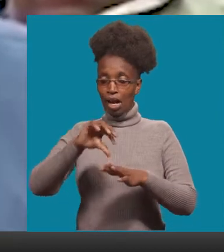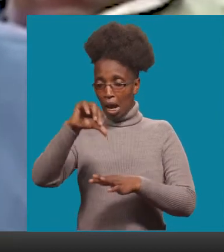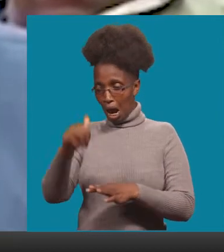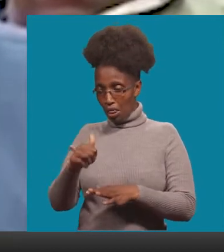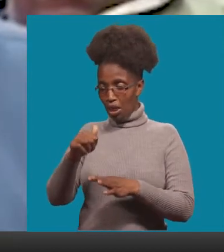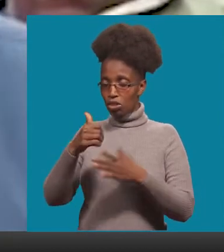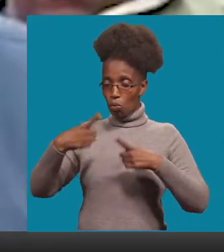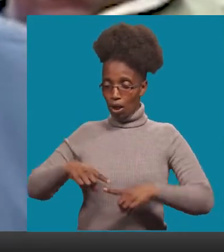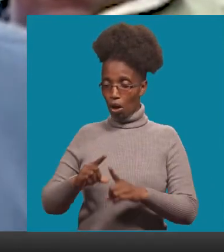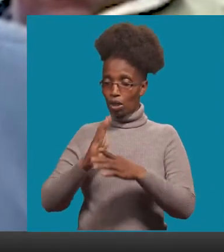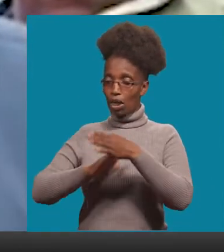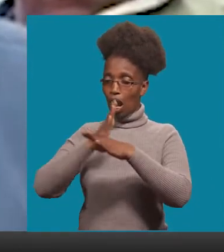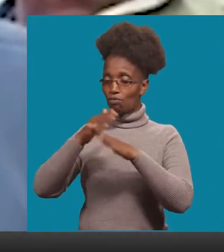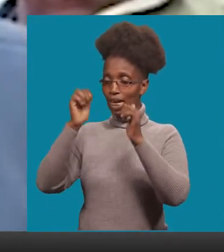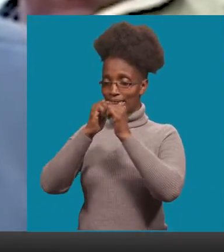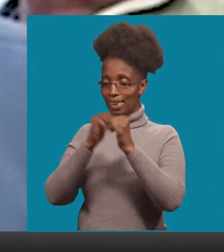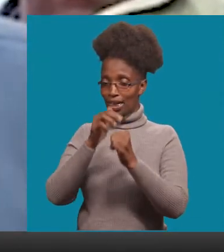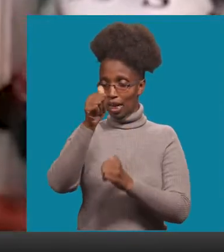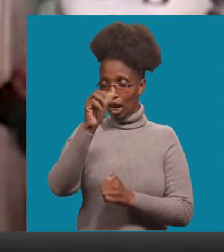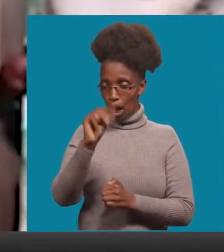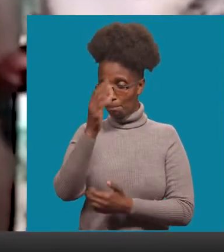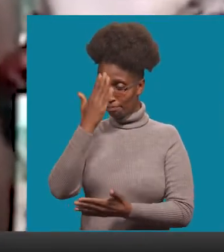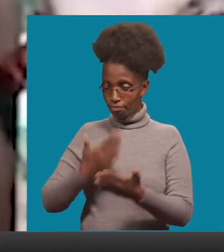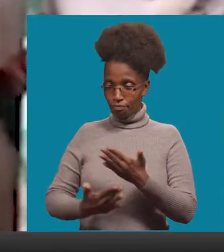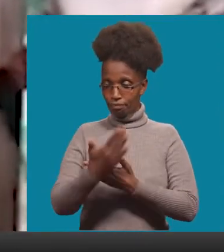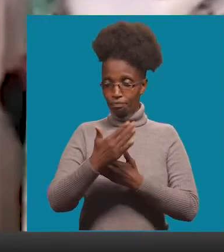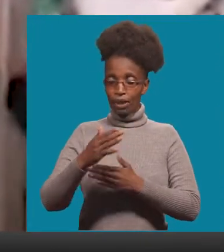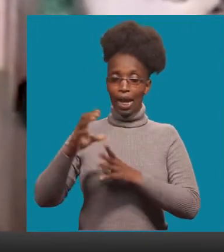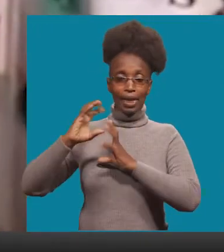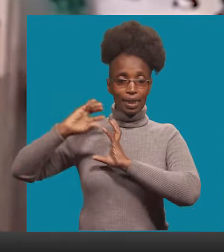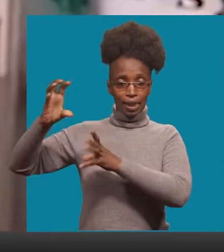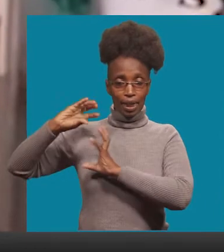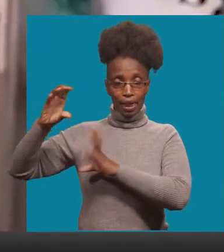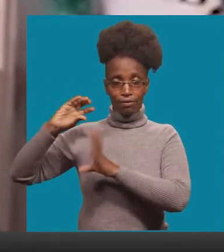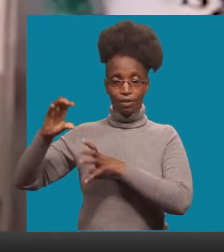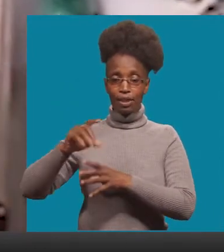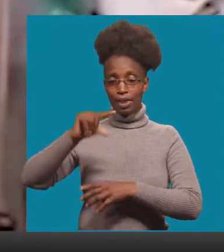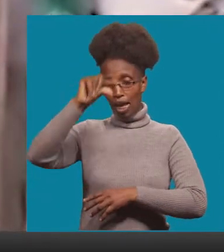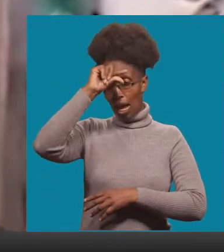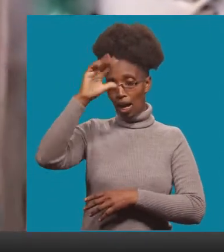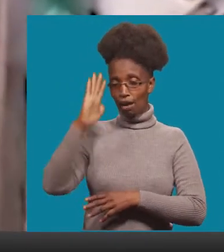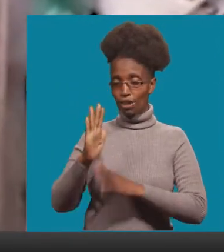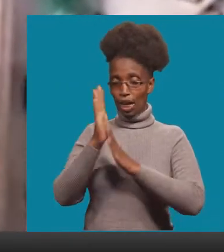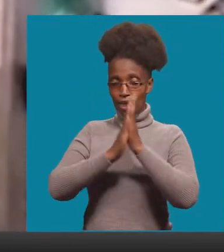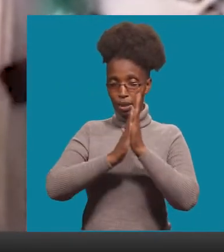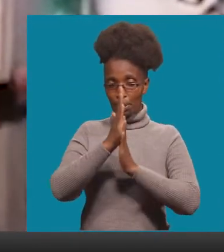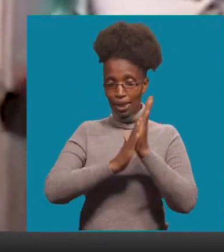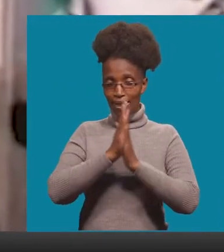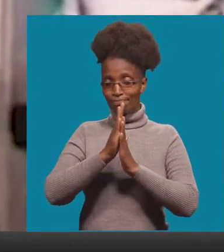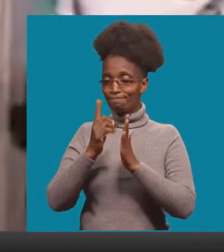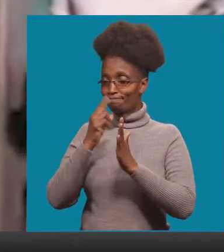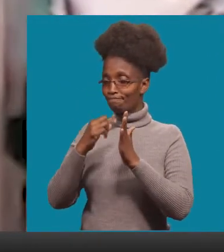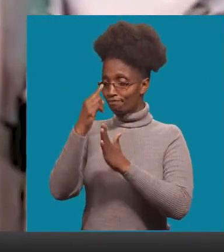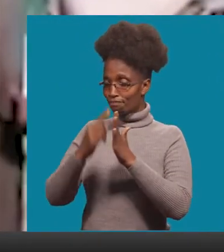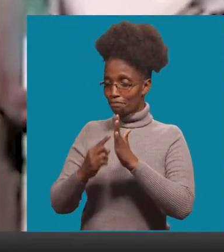or after 10 a.m. in the morning. Katika kaunti ya Kilifi, mwaniaji wa ugavana Aisha Jumwa